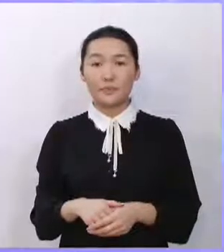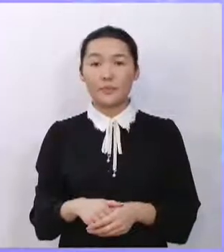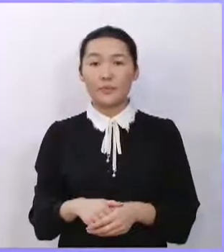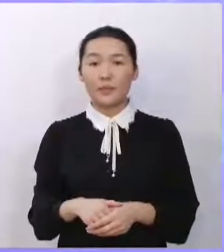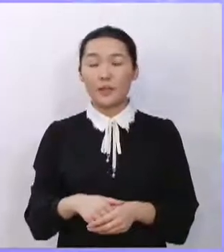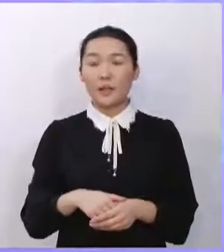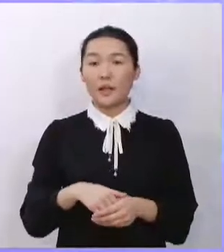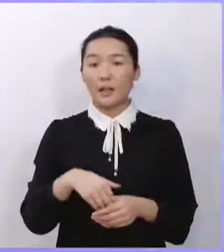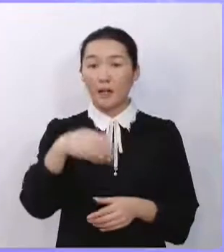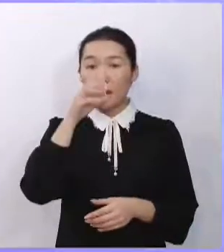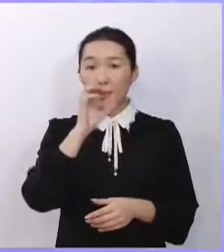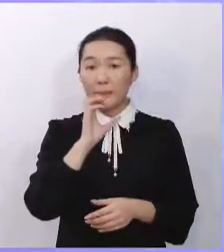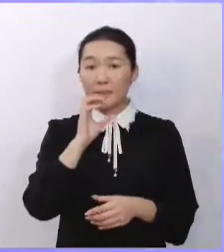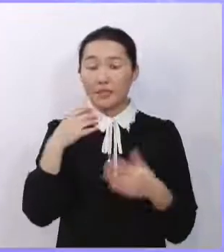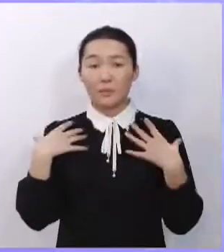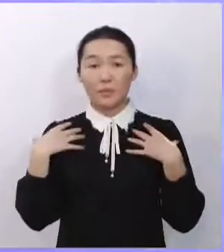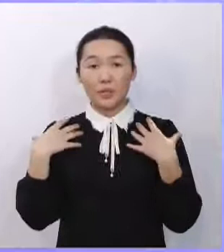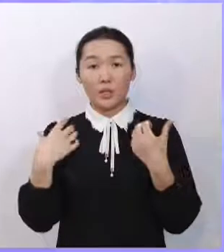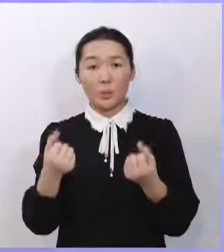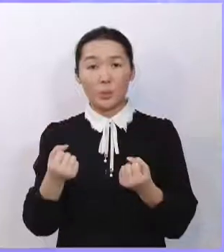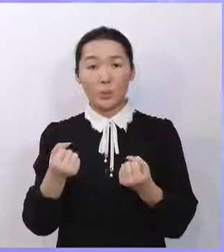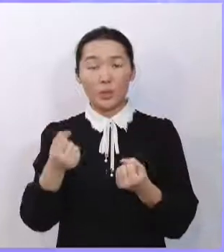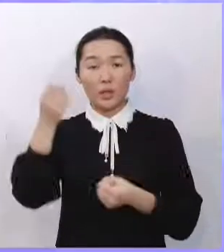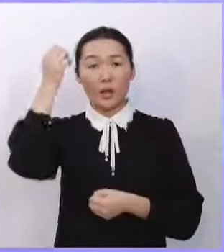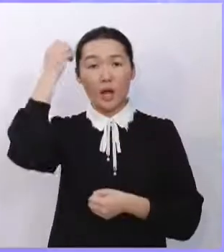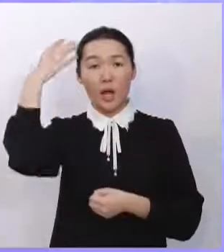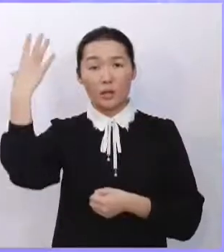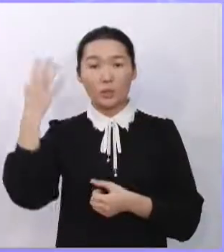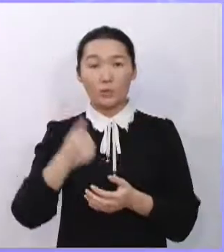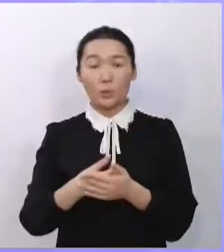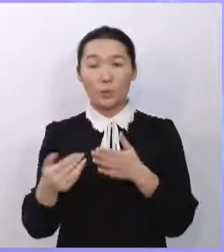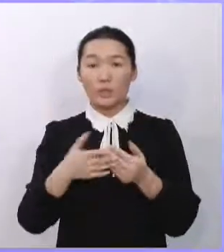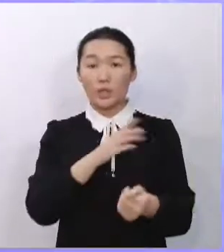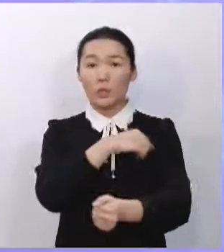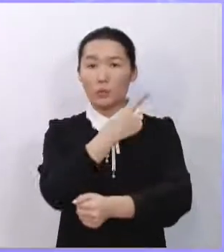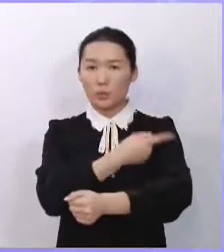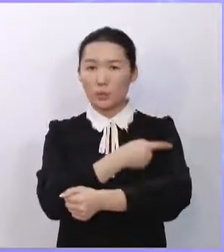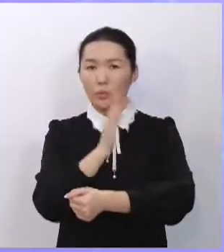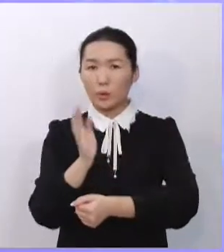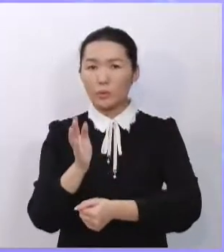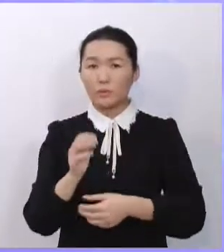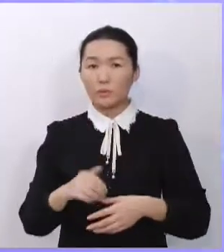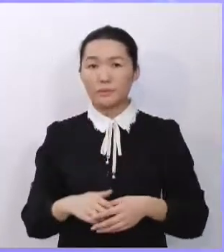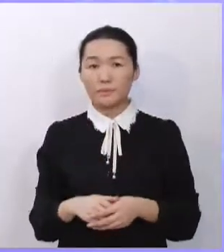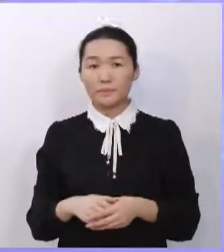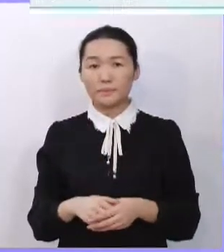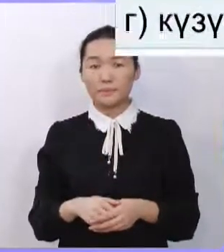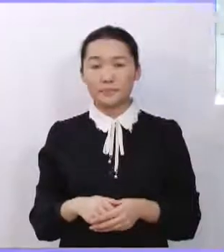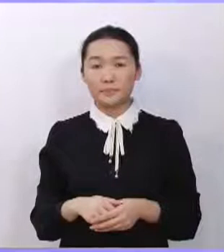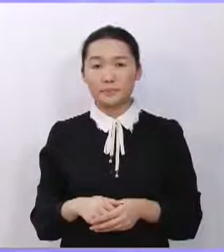Кымыз ичип, ден соолукта акылдуу же күчтүү болобузбу?